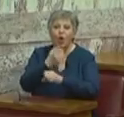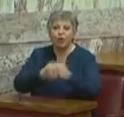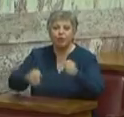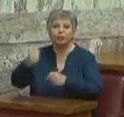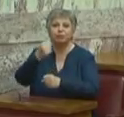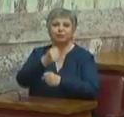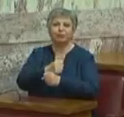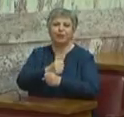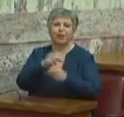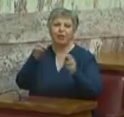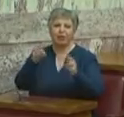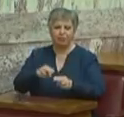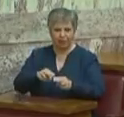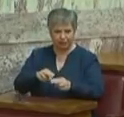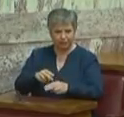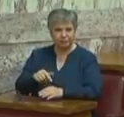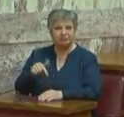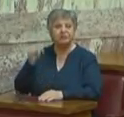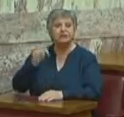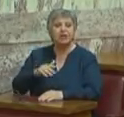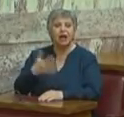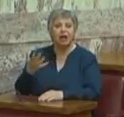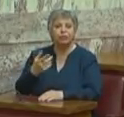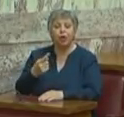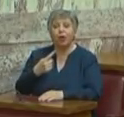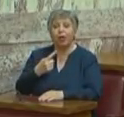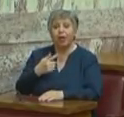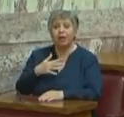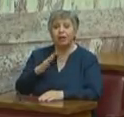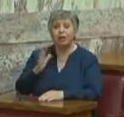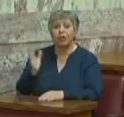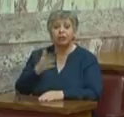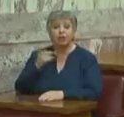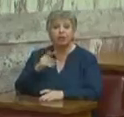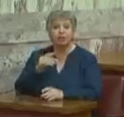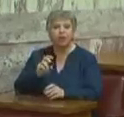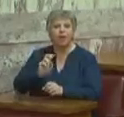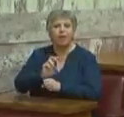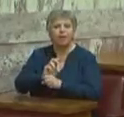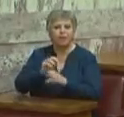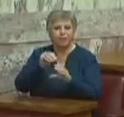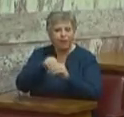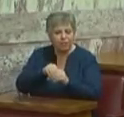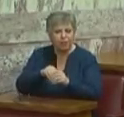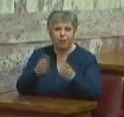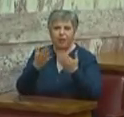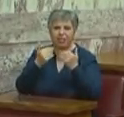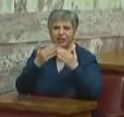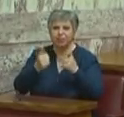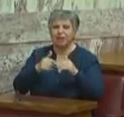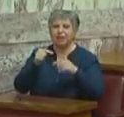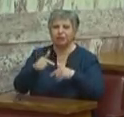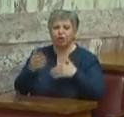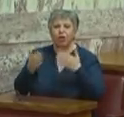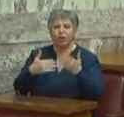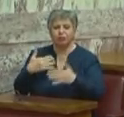βάση τι θα βρούμε στα δημόσια ταμεία αυτοί οι οποίοι αποχωρούσαν. Και θυμόσαστε όλοι ότι για